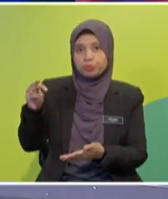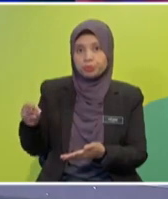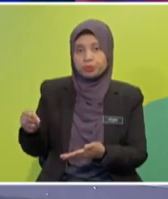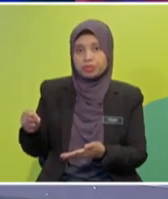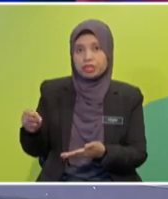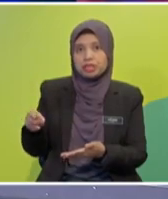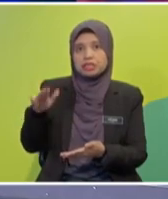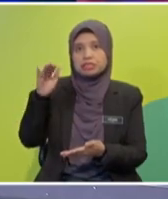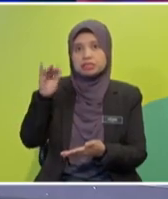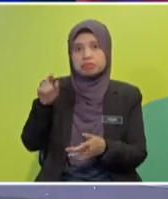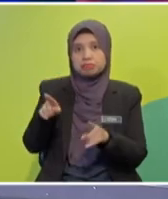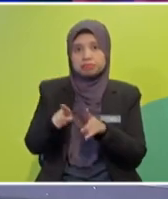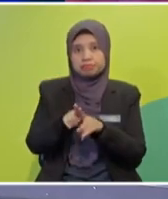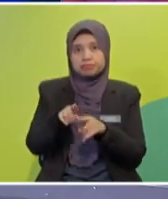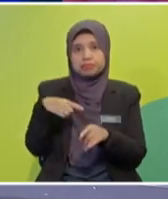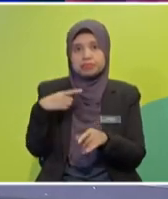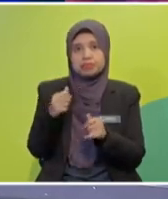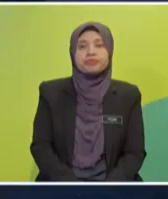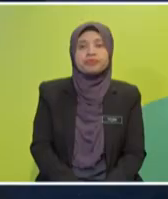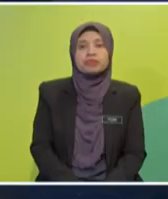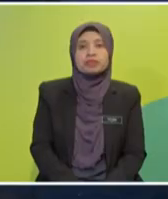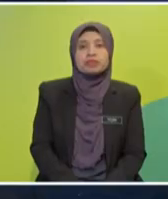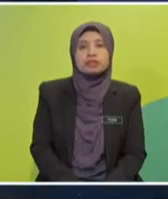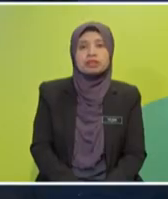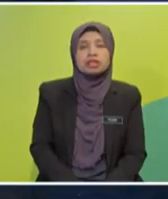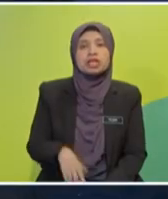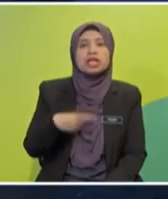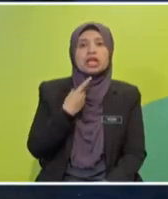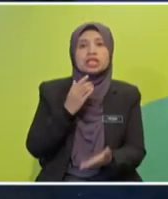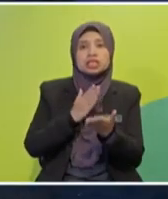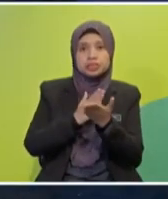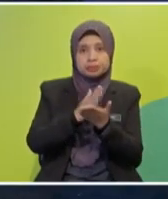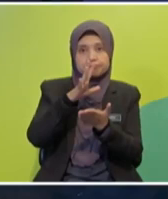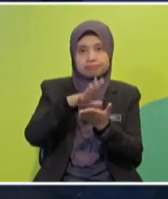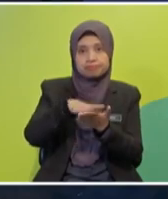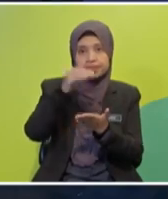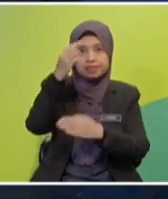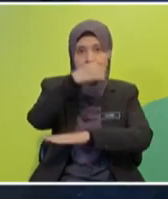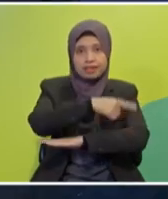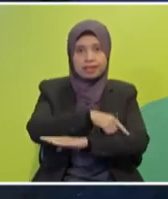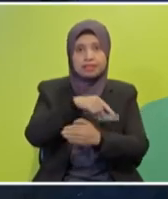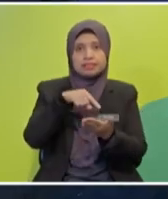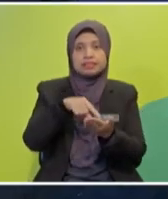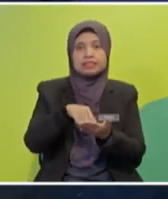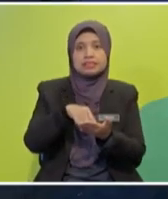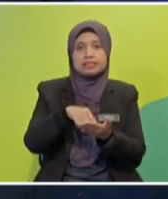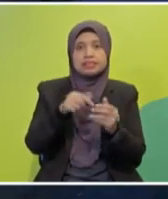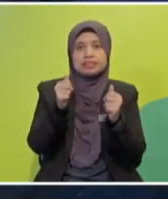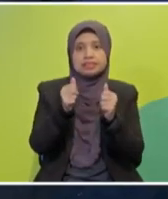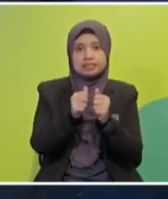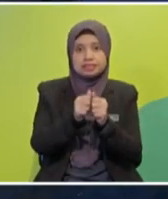Mungkin Ustazah boleh mulakan pembelajaran kita pada hari ini. Okey, kita teruskan pembelajaran kita pada pagi ini